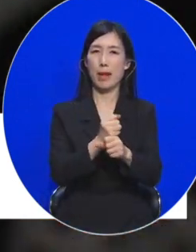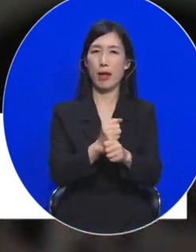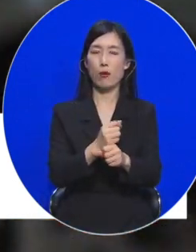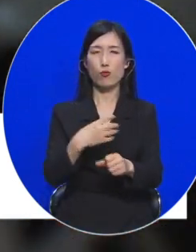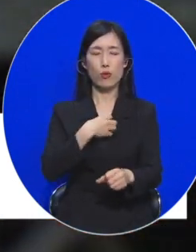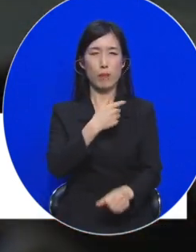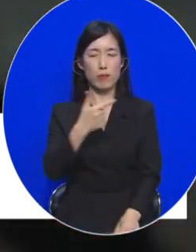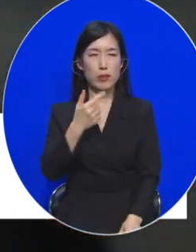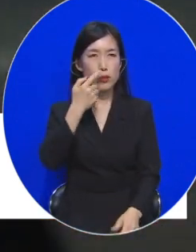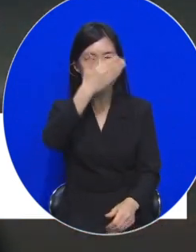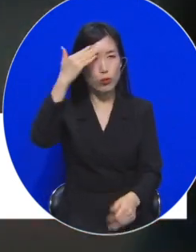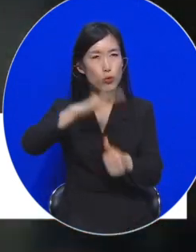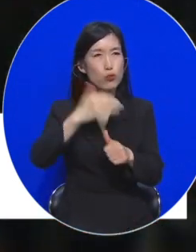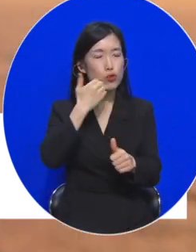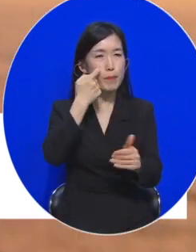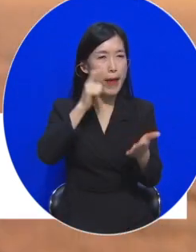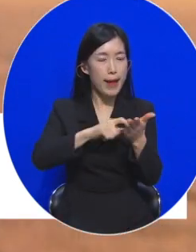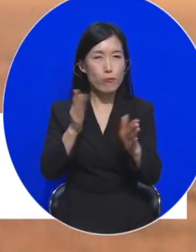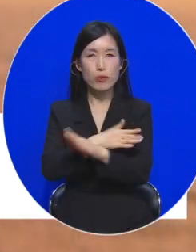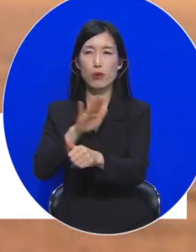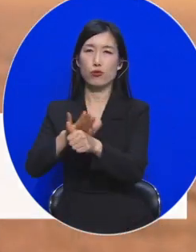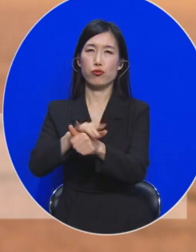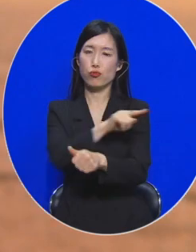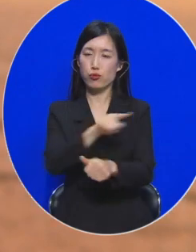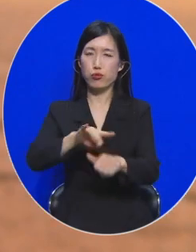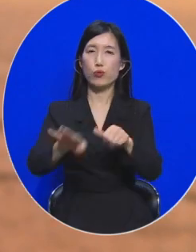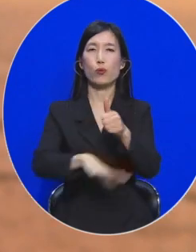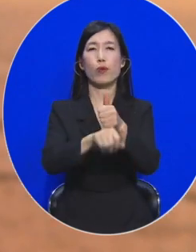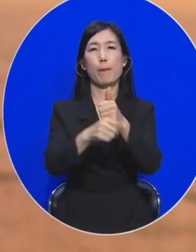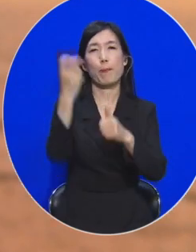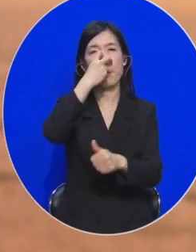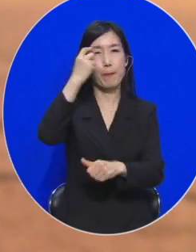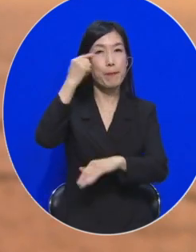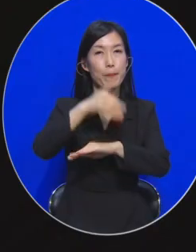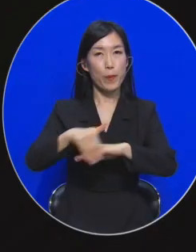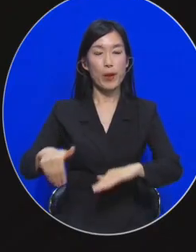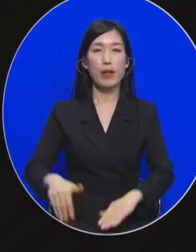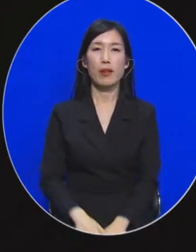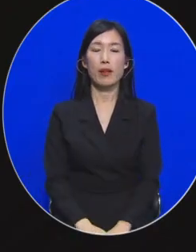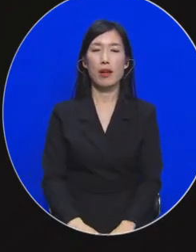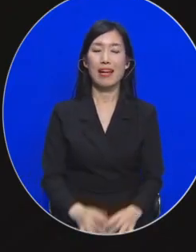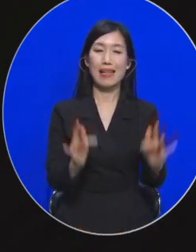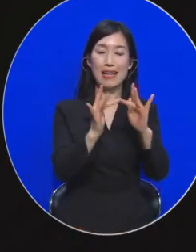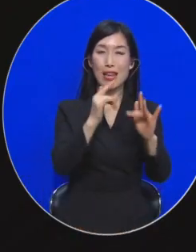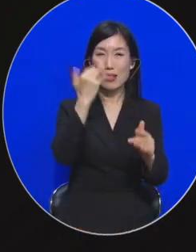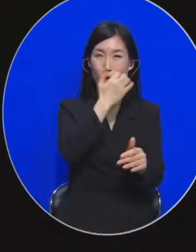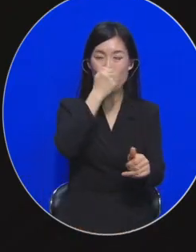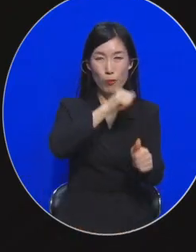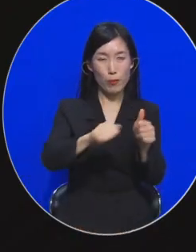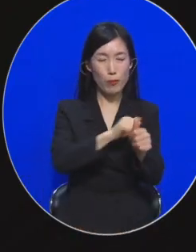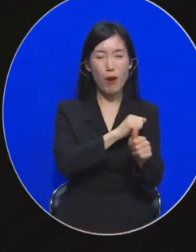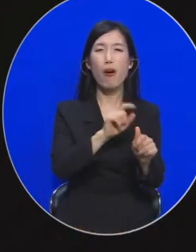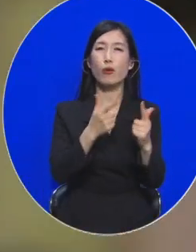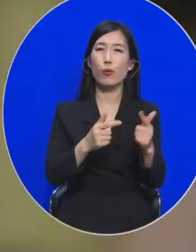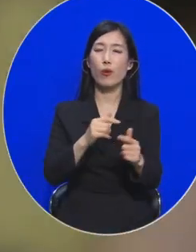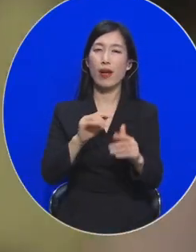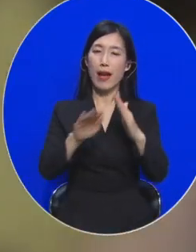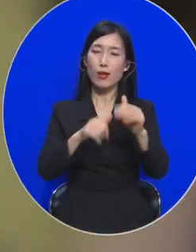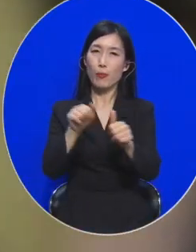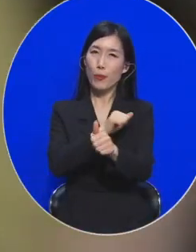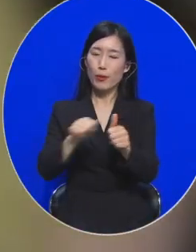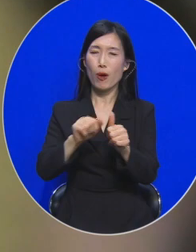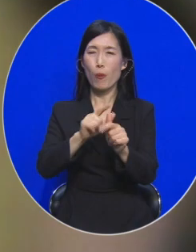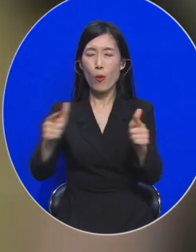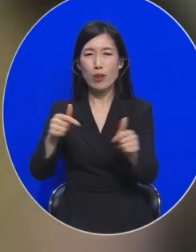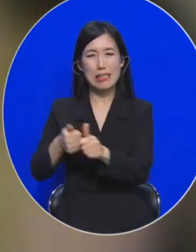고위기 청소년의 발굴부터 자립까지 전 과정을 통합관리할 방침입니다 디지털 성범죄와 가정폭력 스토킹 등 5대